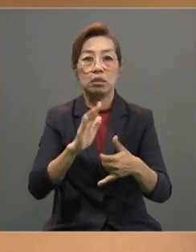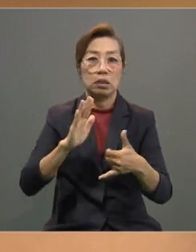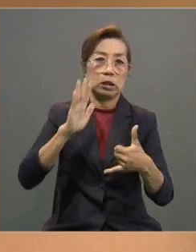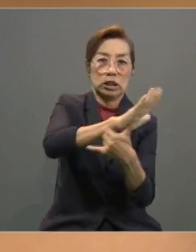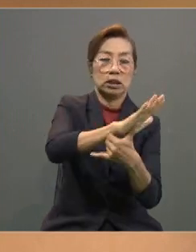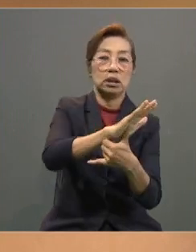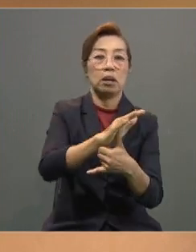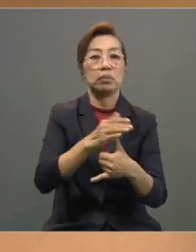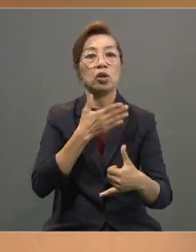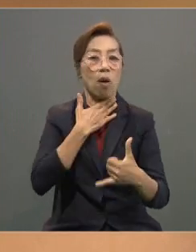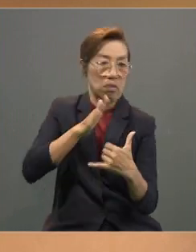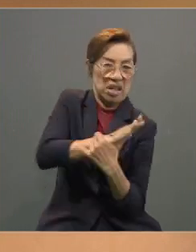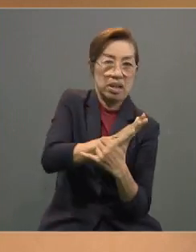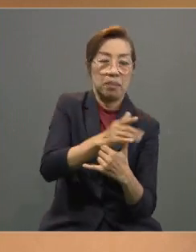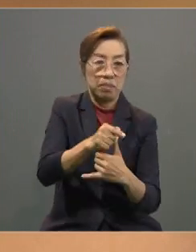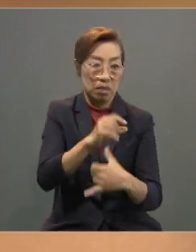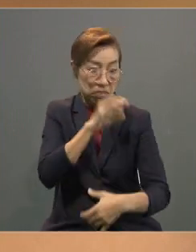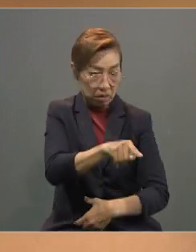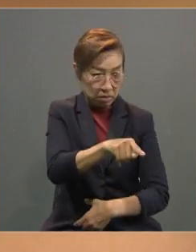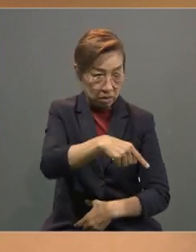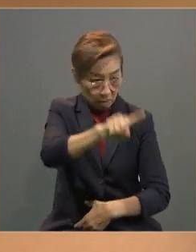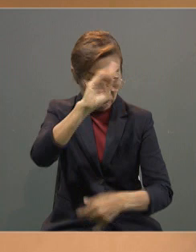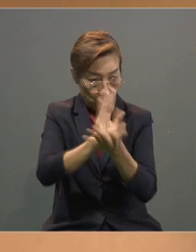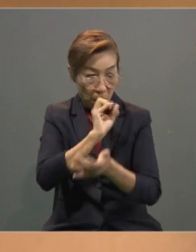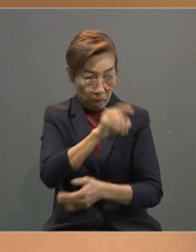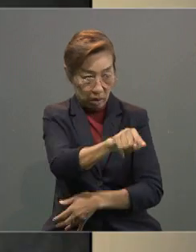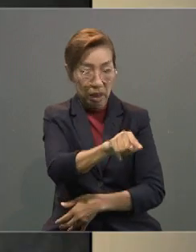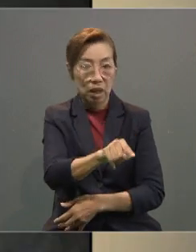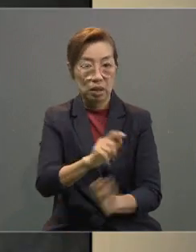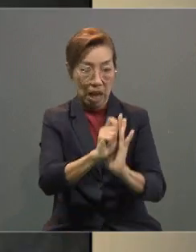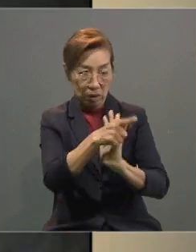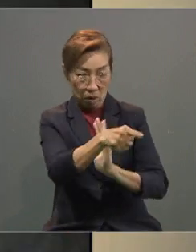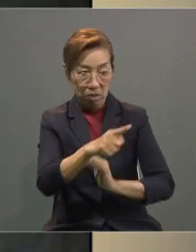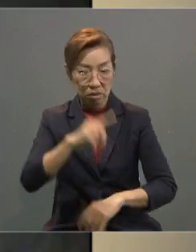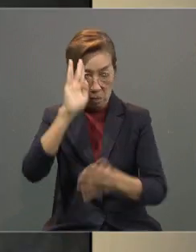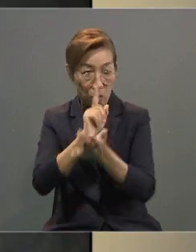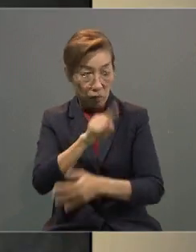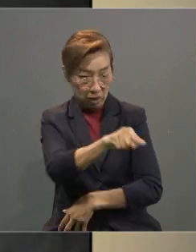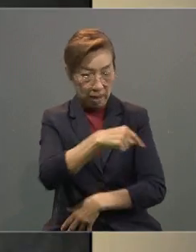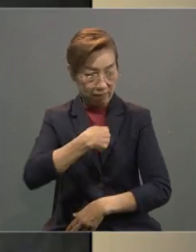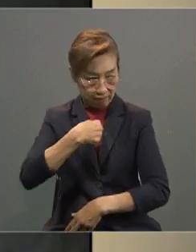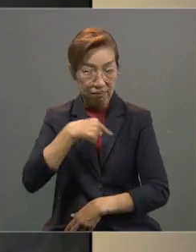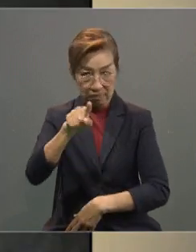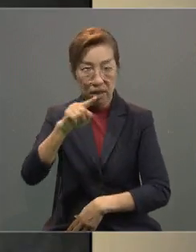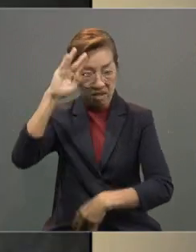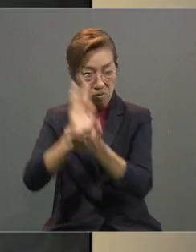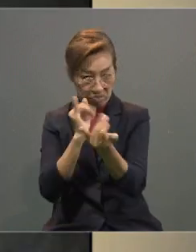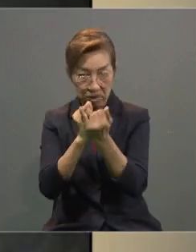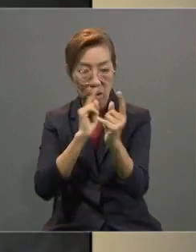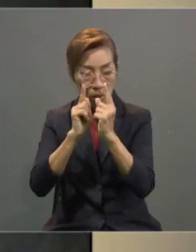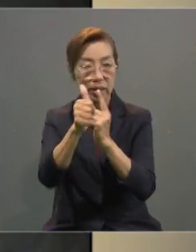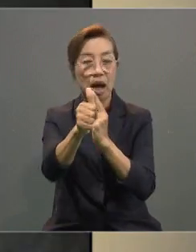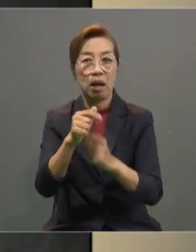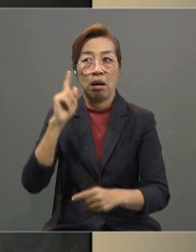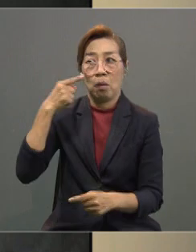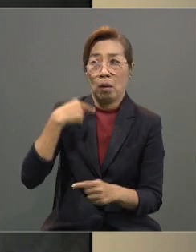หน้าเหยียบที่คอด้วยอีกทั้งขู่ว่าหากไปแจ้งความกับตำรวจในอ่างทองเสียเนี่ยสามารถเคลียร์คดีได้หมดตอนนั้